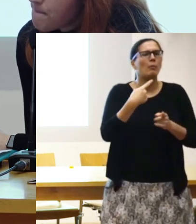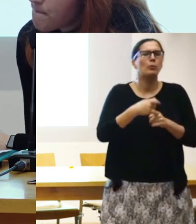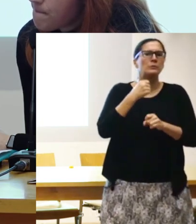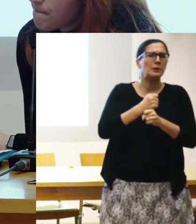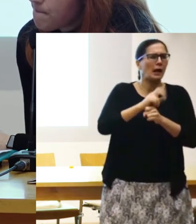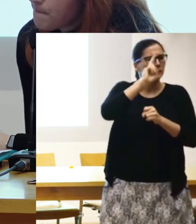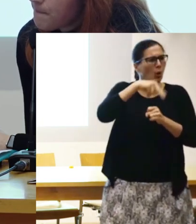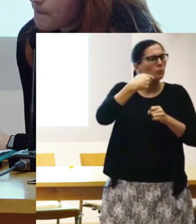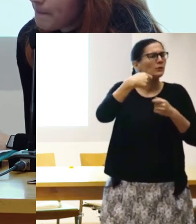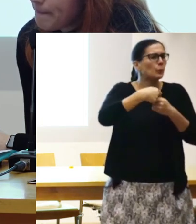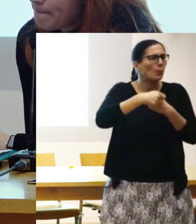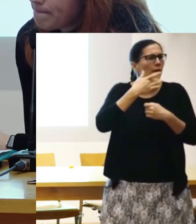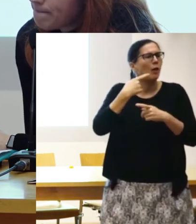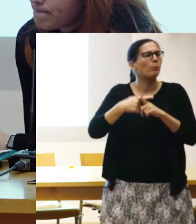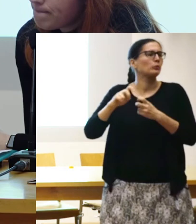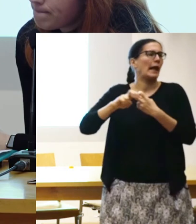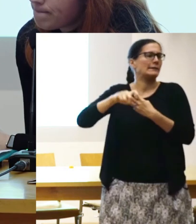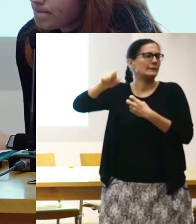My vždycky dbáme na to,